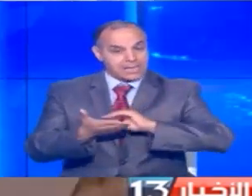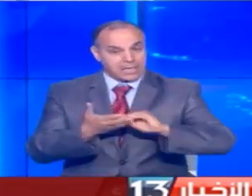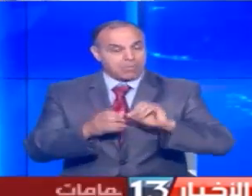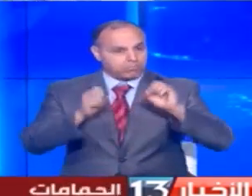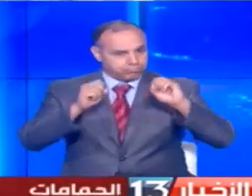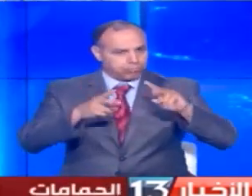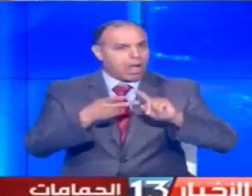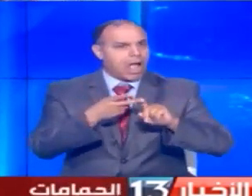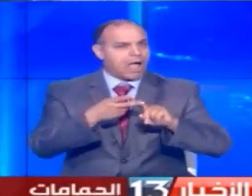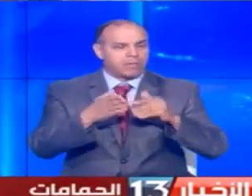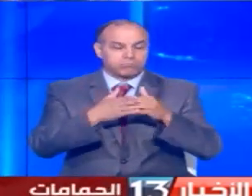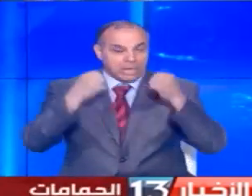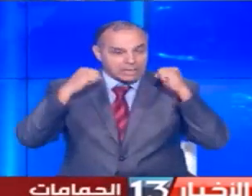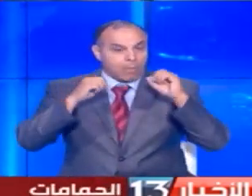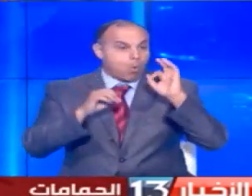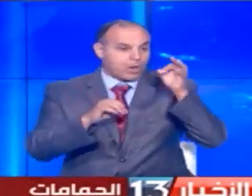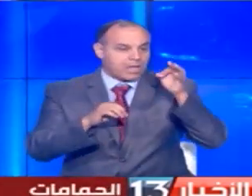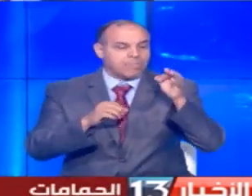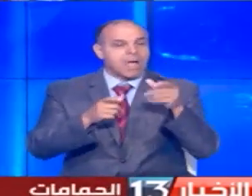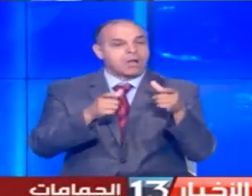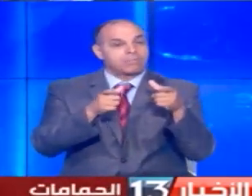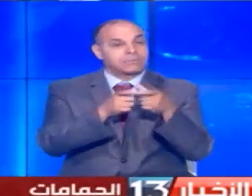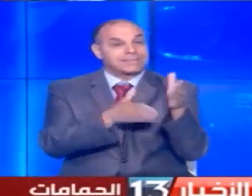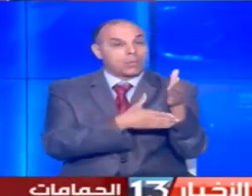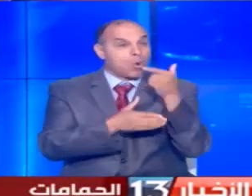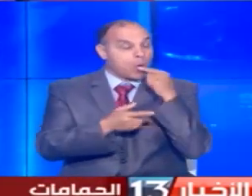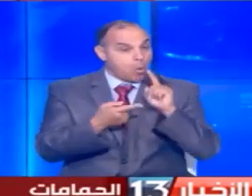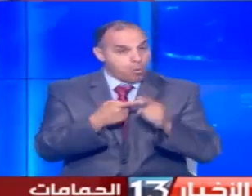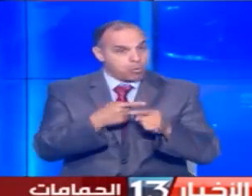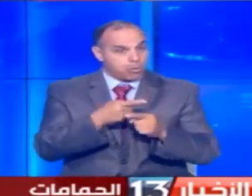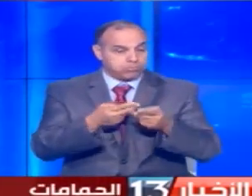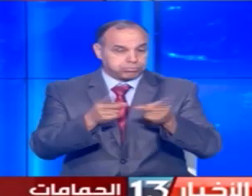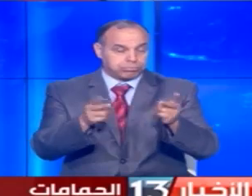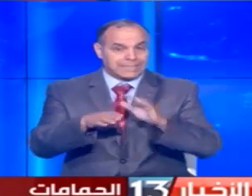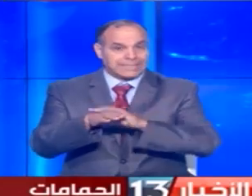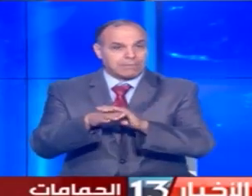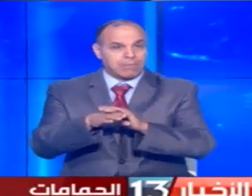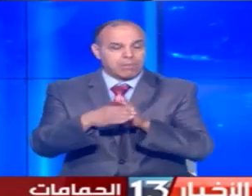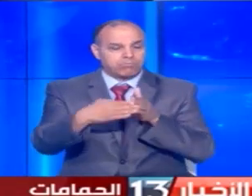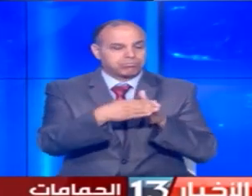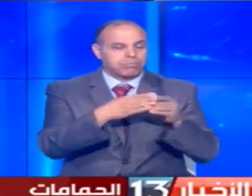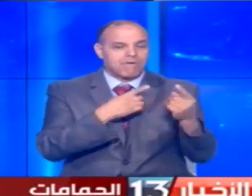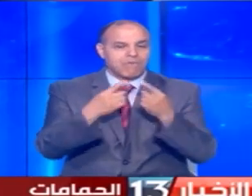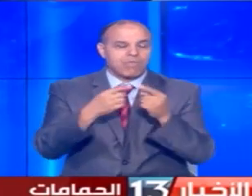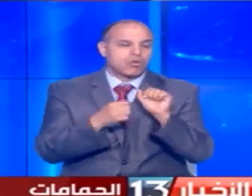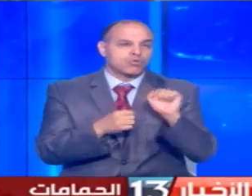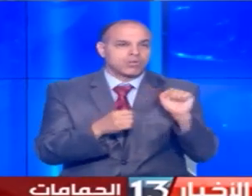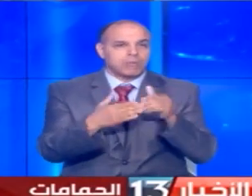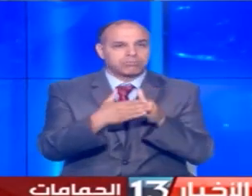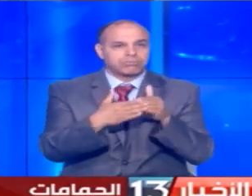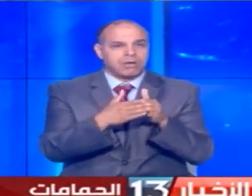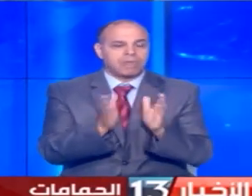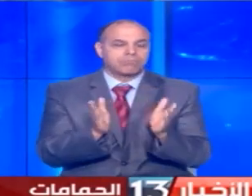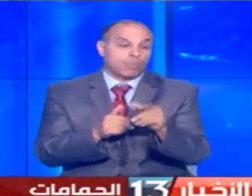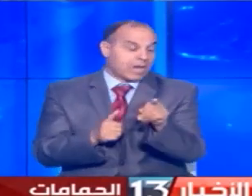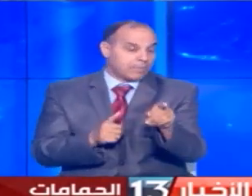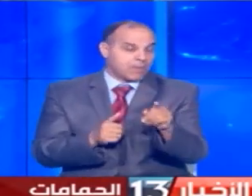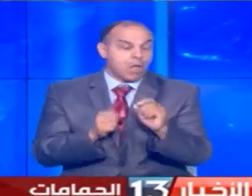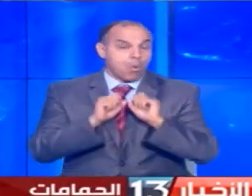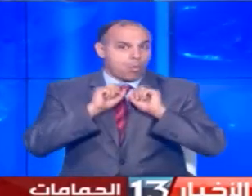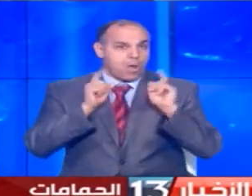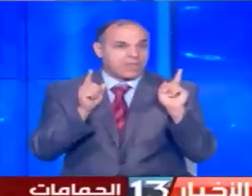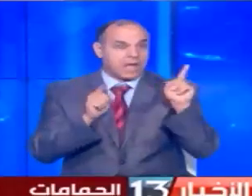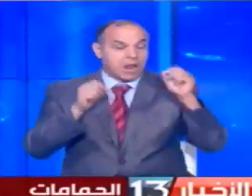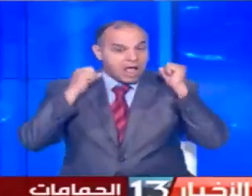في مسألة الإضراب في القطاع العام الذي طرح بسبب تعطل المفاوضات الاجتماعية في القطاع، موضحا